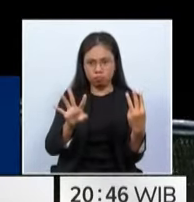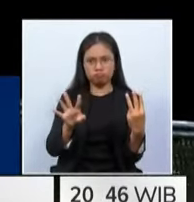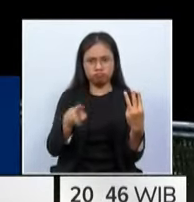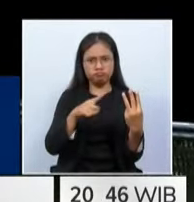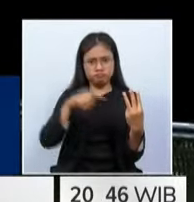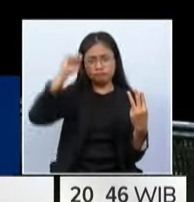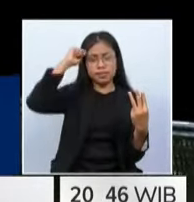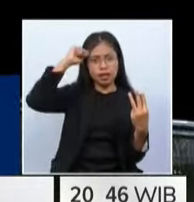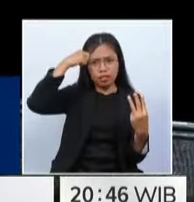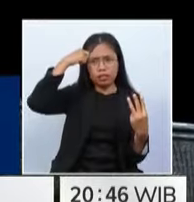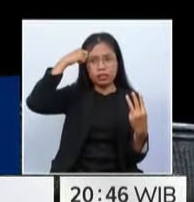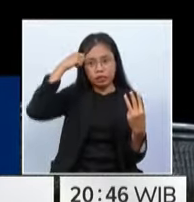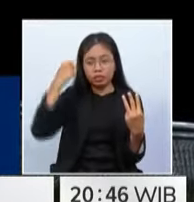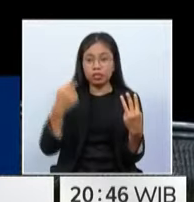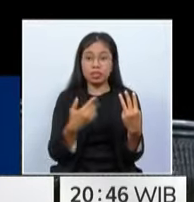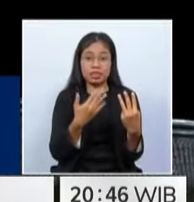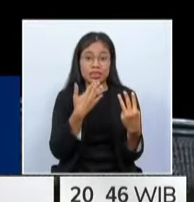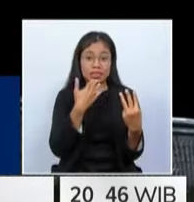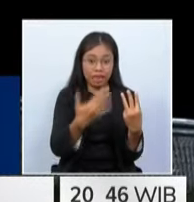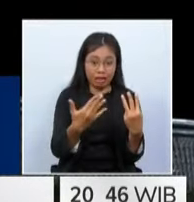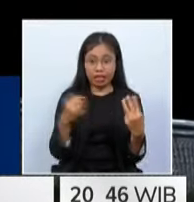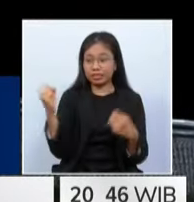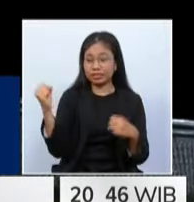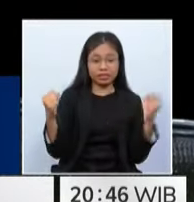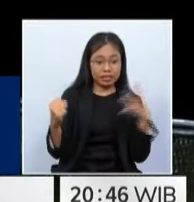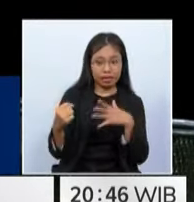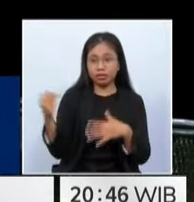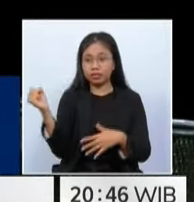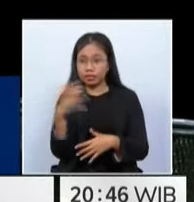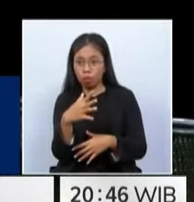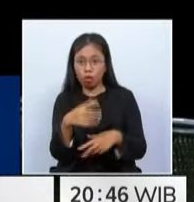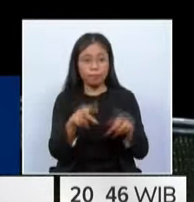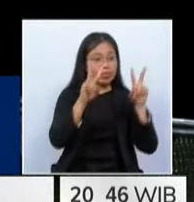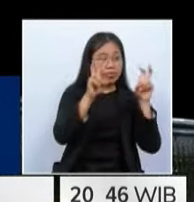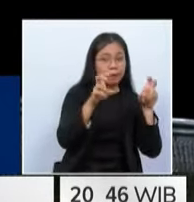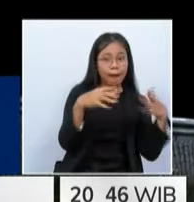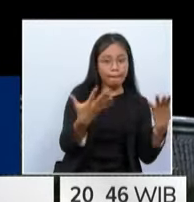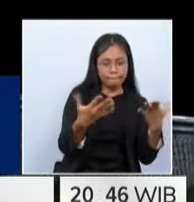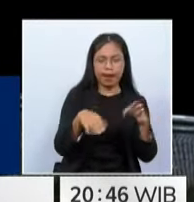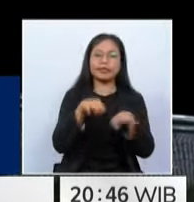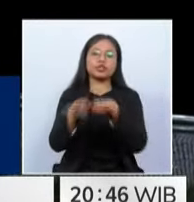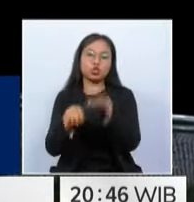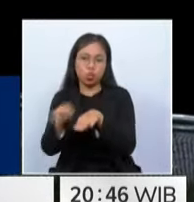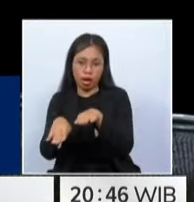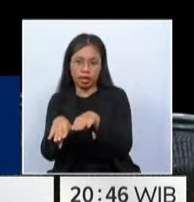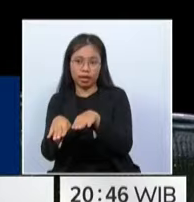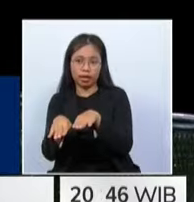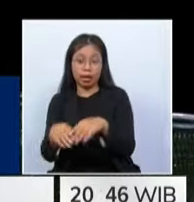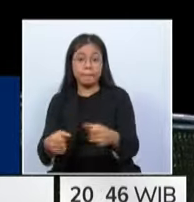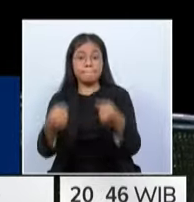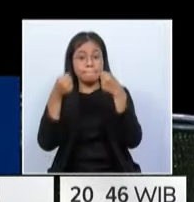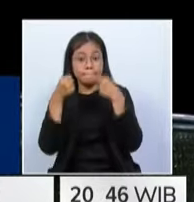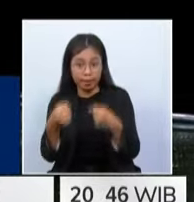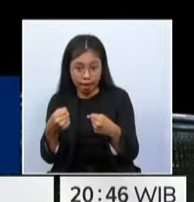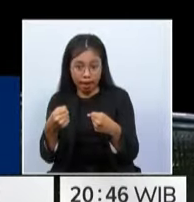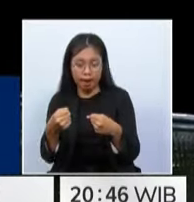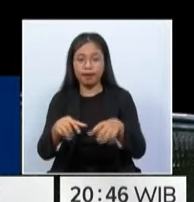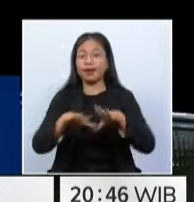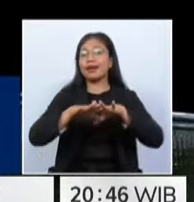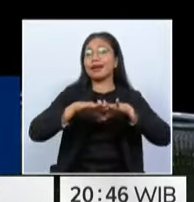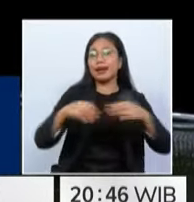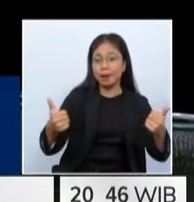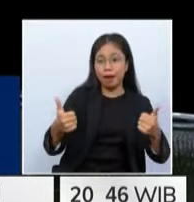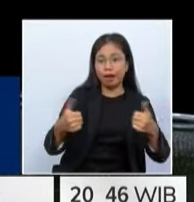jawab sesuai tema debat pada malam hari ini yakni pertahanan keamanan hubungan